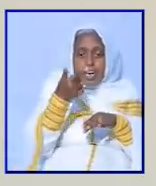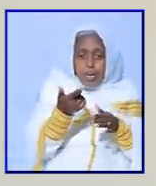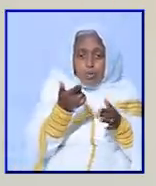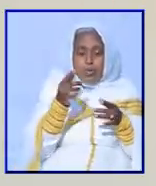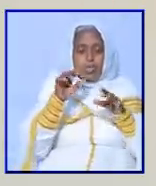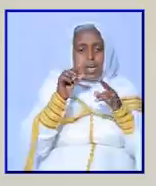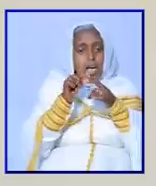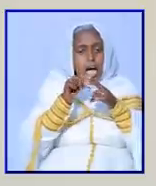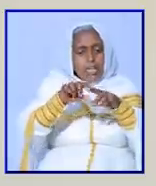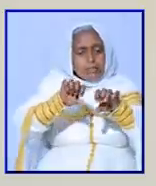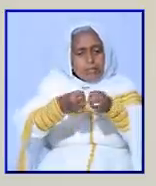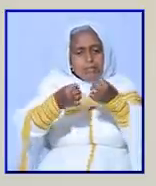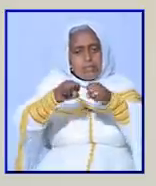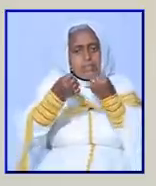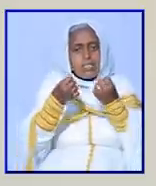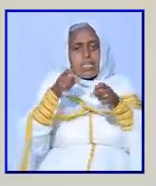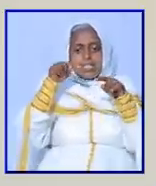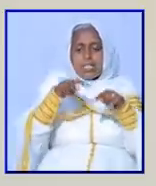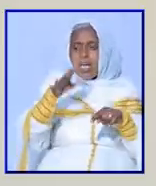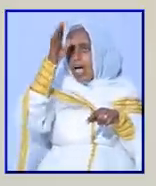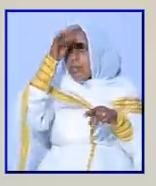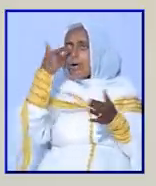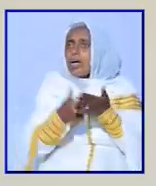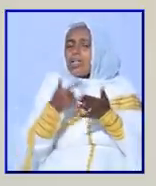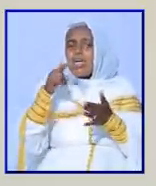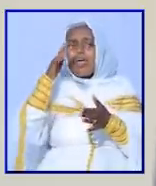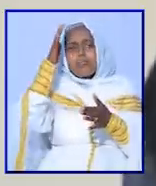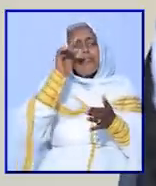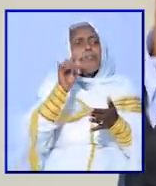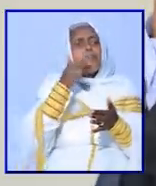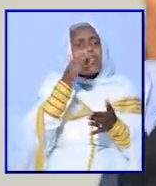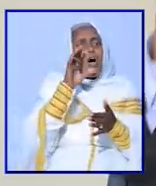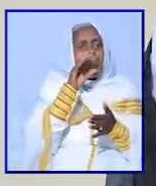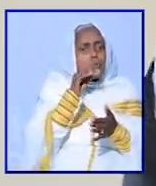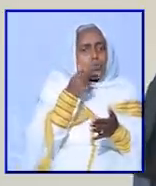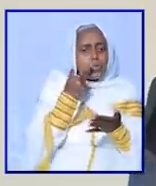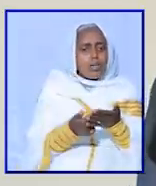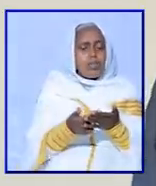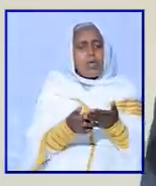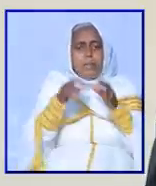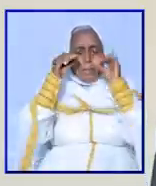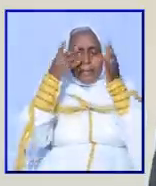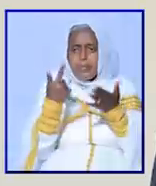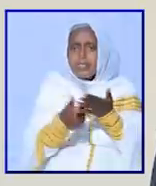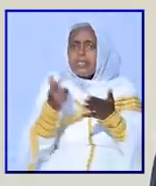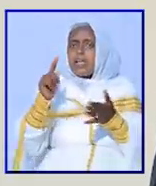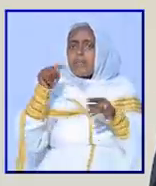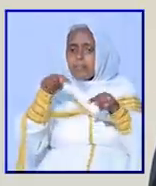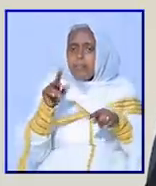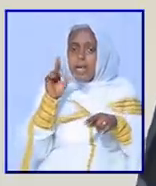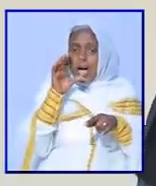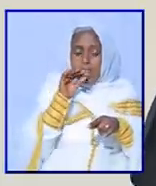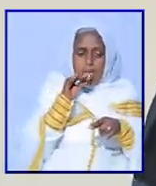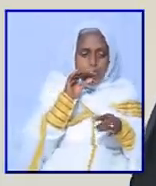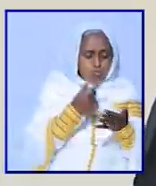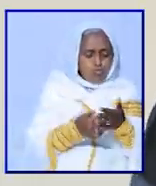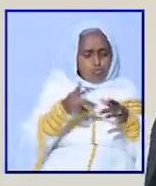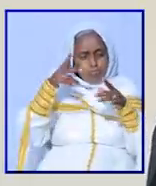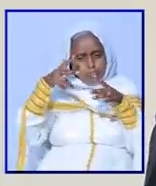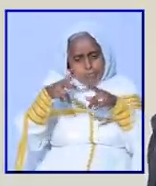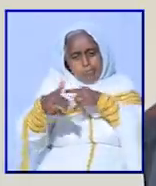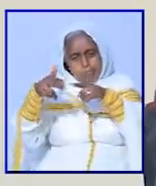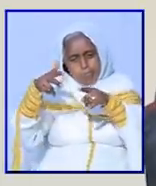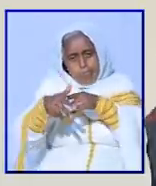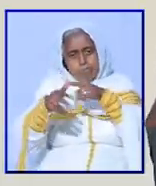መቆራረጥ ነው የተናገሩትን ቃል መሰነጣጠቅ ነው ዛሬ አባ ገሌ አቡነ ገሌ ምን ተናገሩ ዛሬ መምህር ገሌ